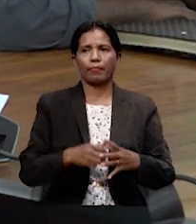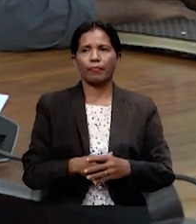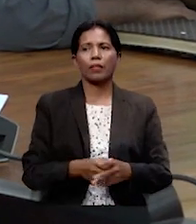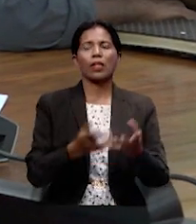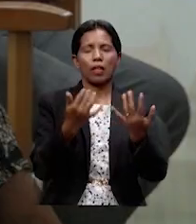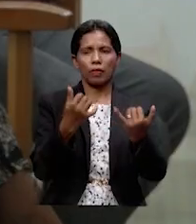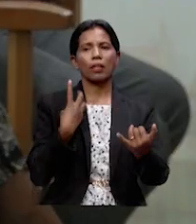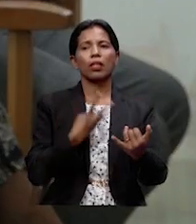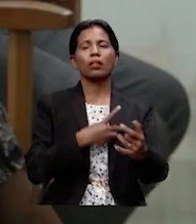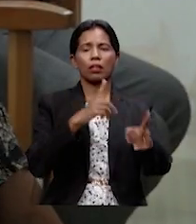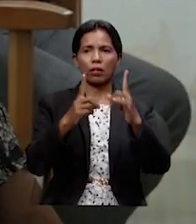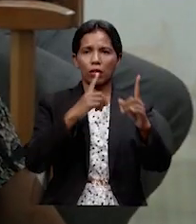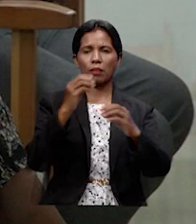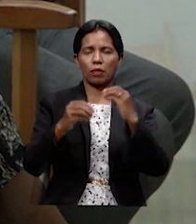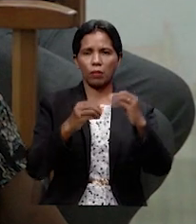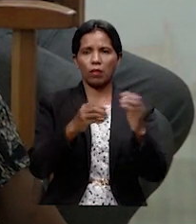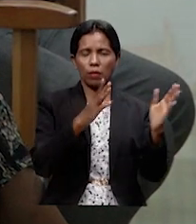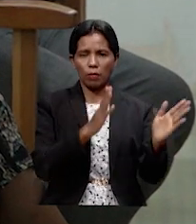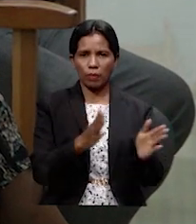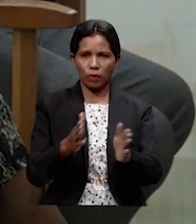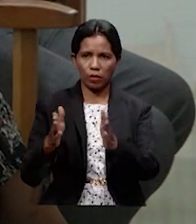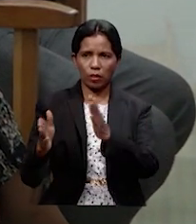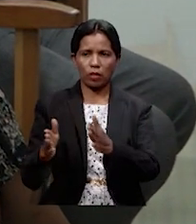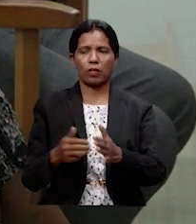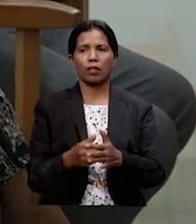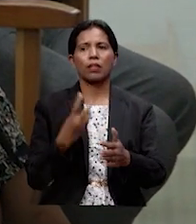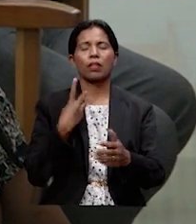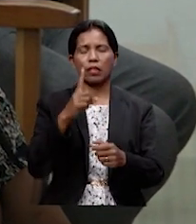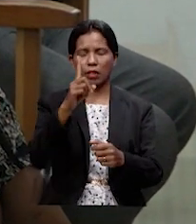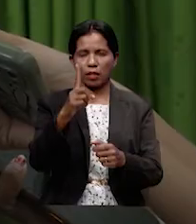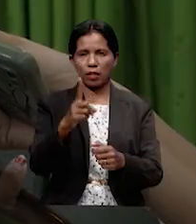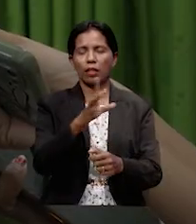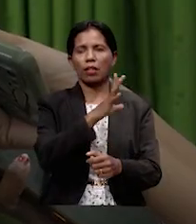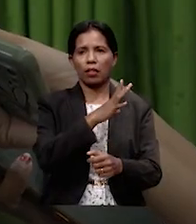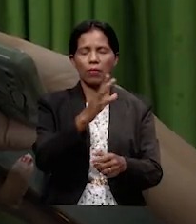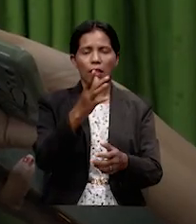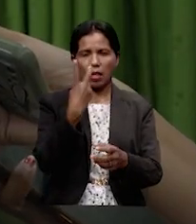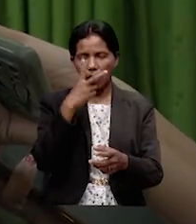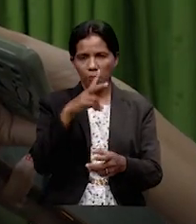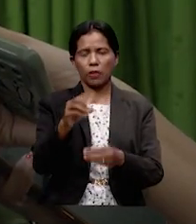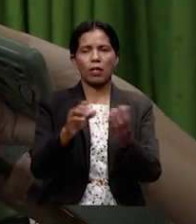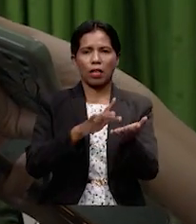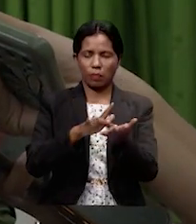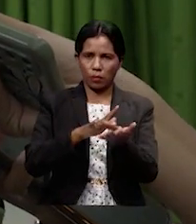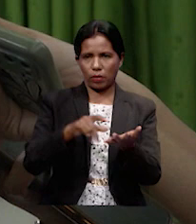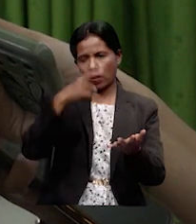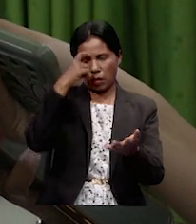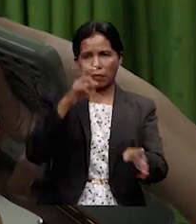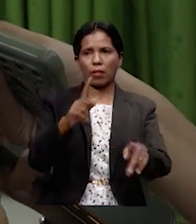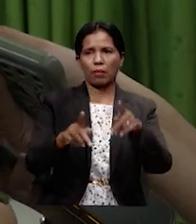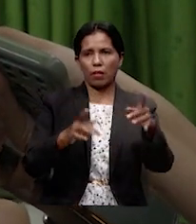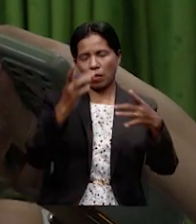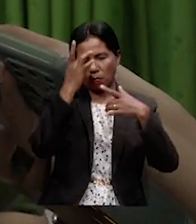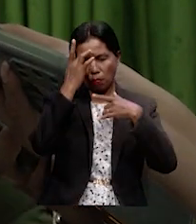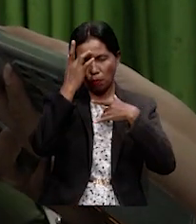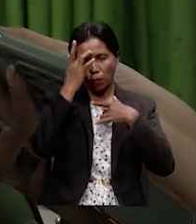Agora, ita quando kulieba proseso recuperasaun ne, ita dependemos pa imoruk negale. Tamba eman ba memoro so